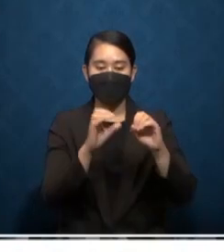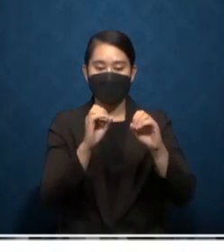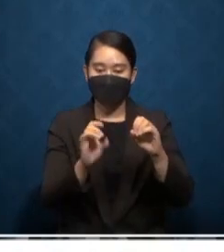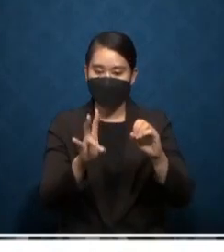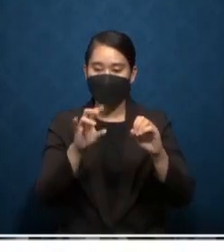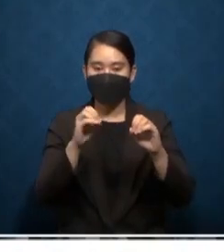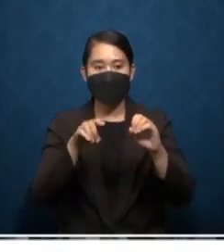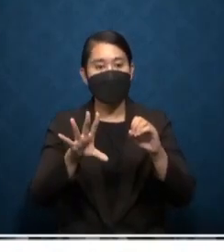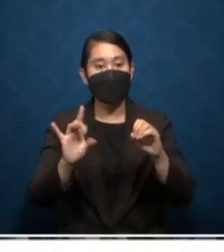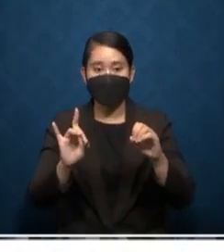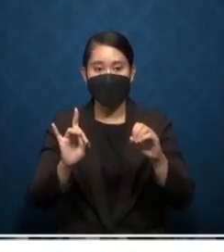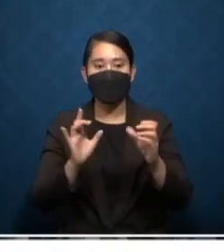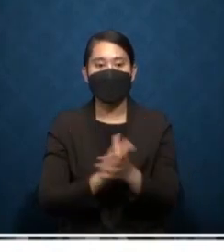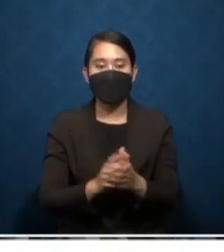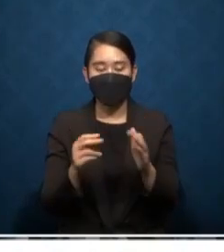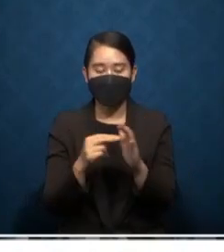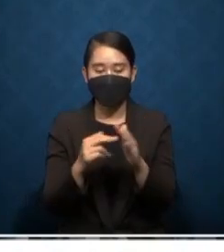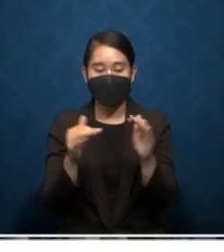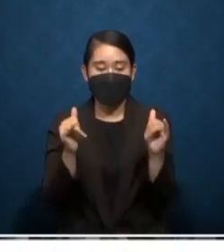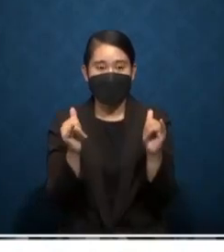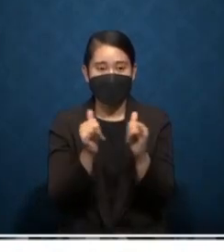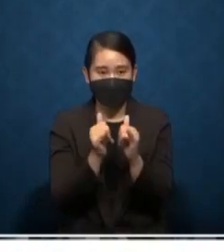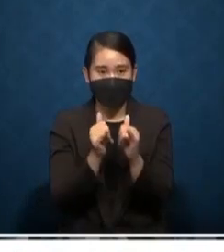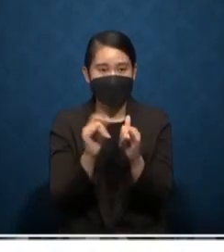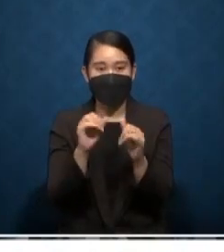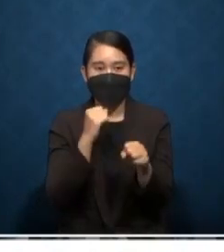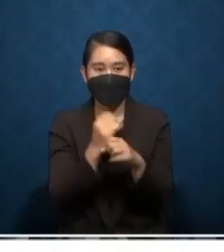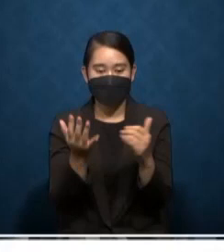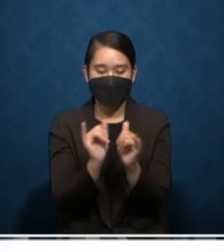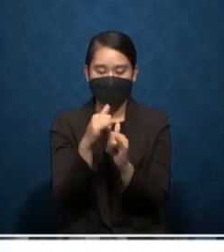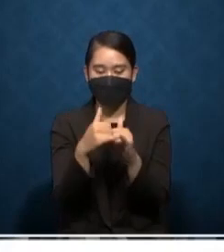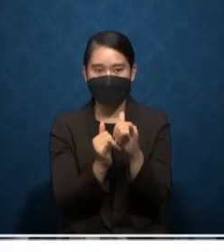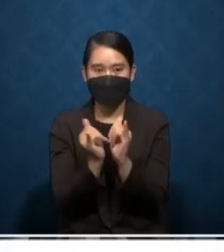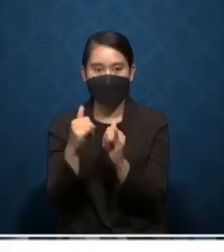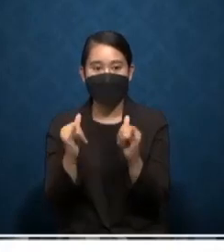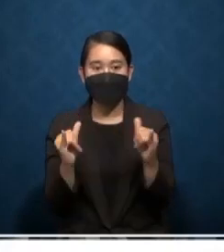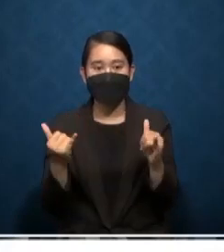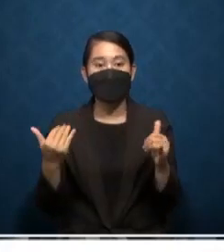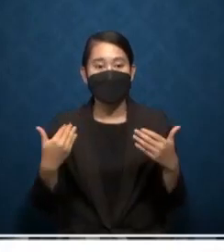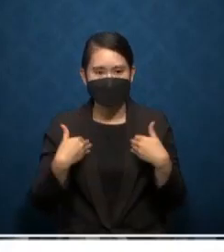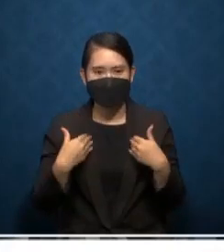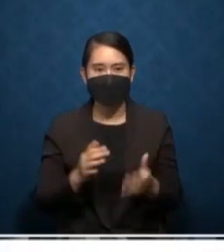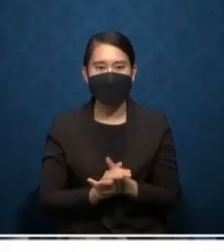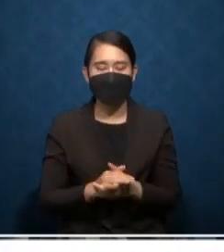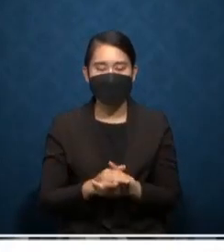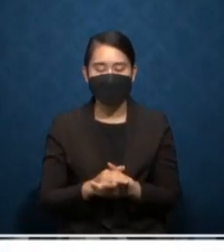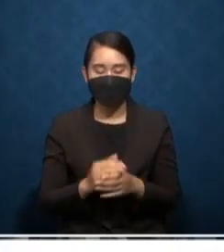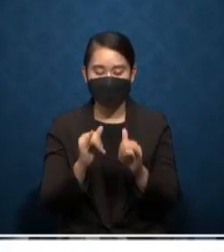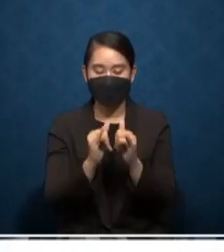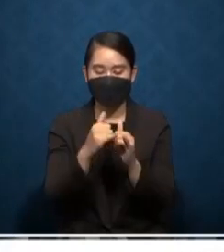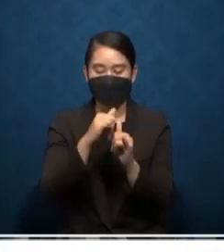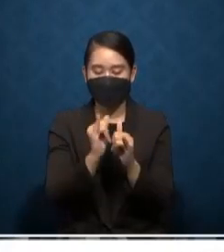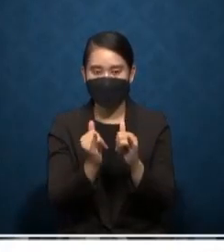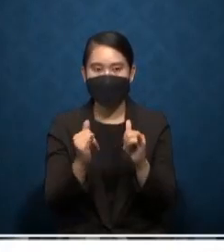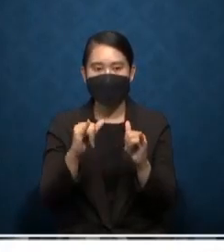8ในระดะนี้เวลานอนต้องนอนทับกันเกิดกันขยับตัวคนหนึงก็ตื่นไป